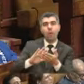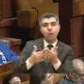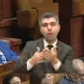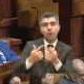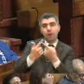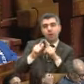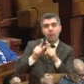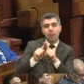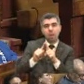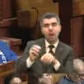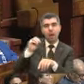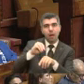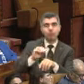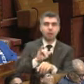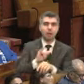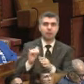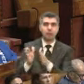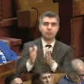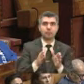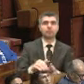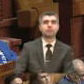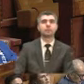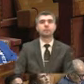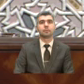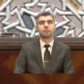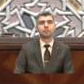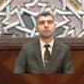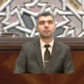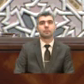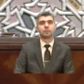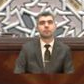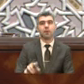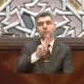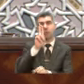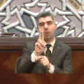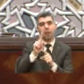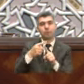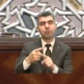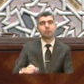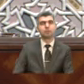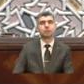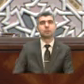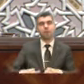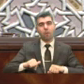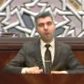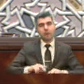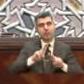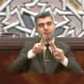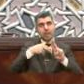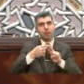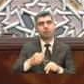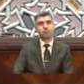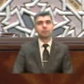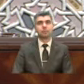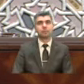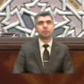وعدم ترشيد للنفقات. شكرا. شكرا. هل من تعقيب إضافي آخر؟ سيد الوزير، رد على